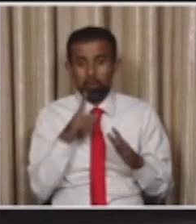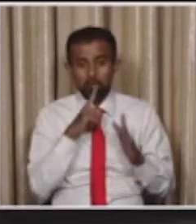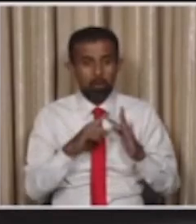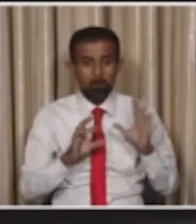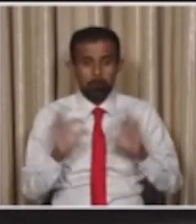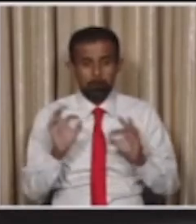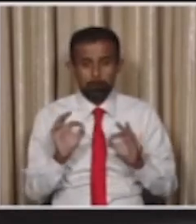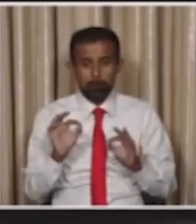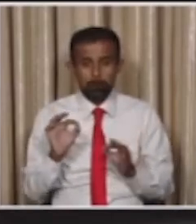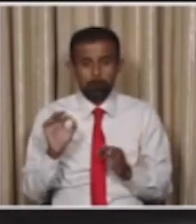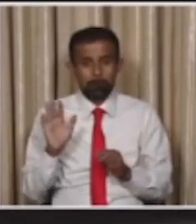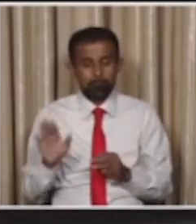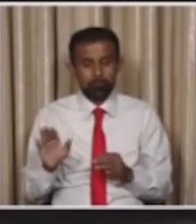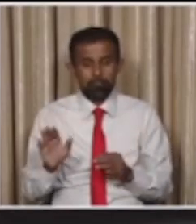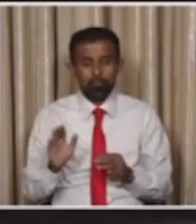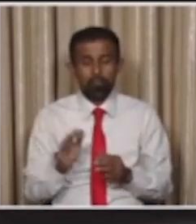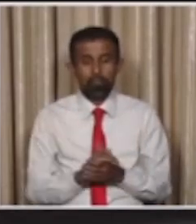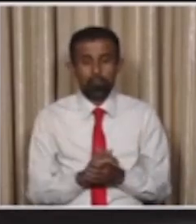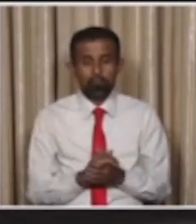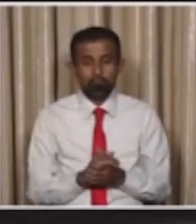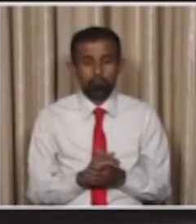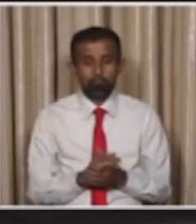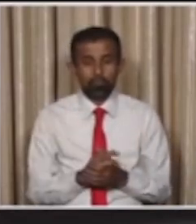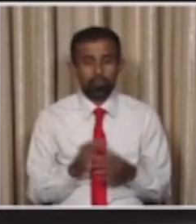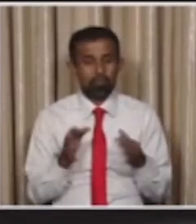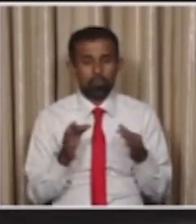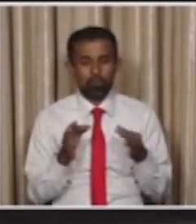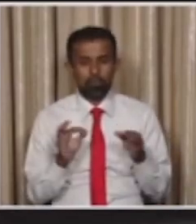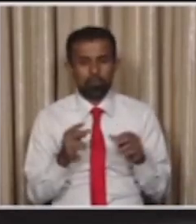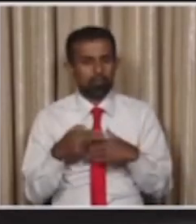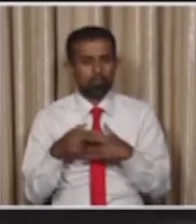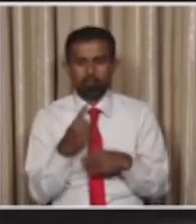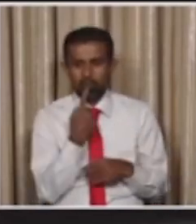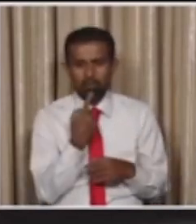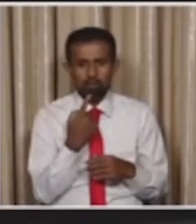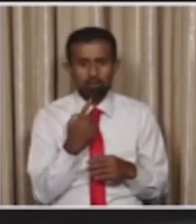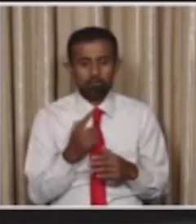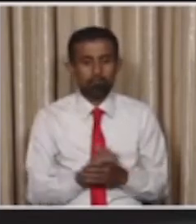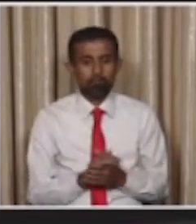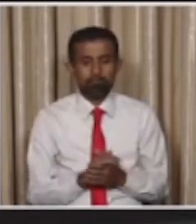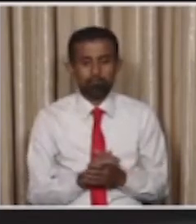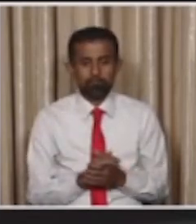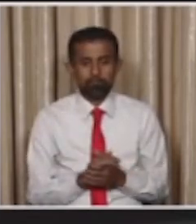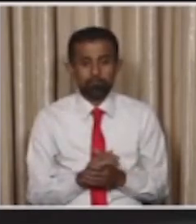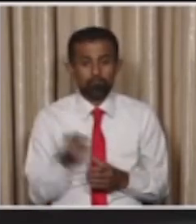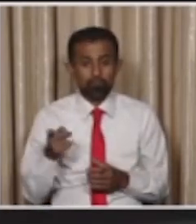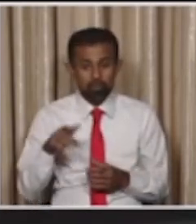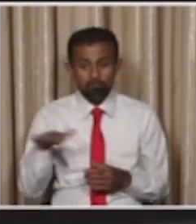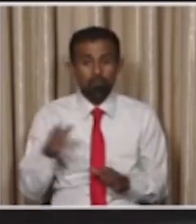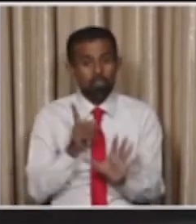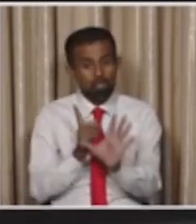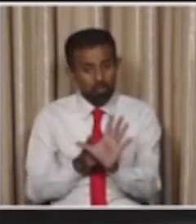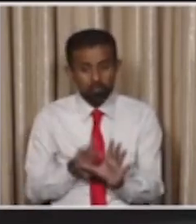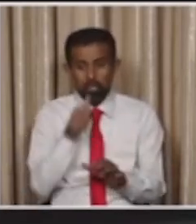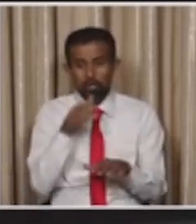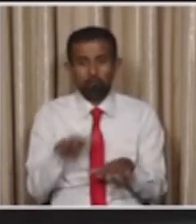කරාම අමතුමා ඒක නිදහසට කාරණාවක් නෙමෙයි මේ රක්ෂණය නොකර ඉන්න එක. මේ ප්‍රදේශ තමයි හැමදාම